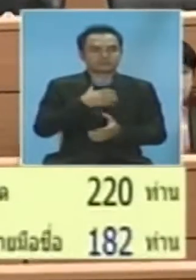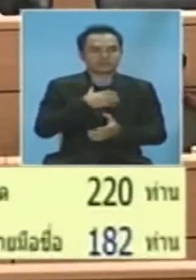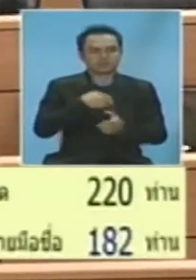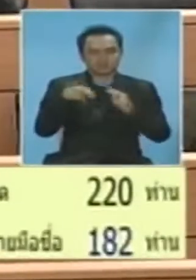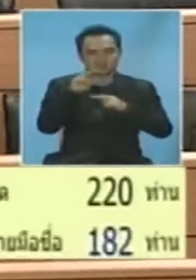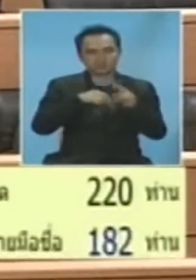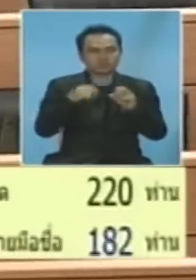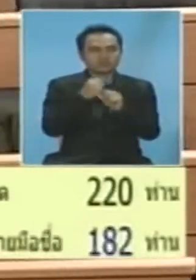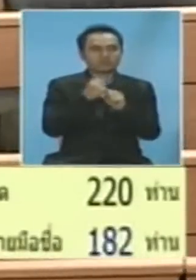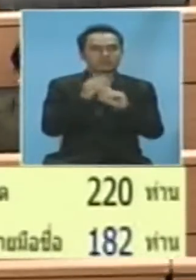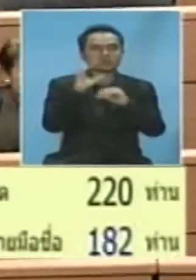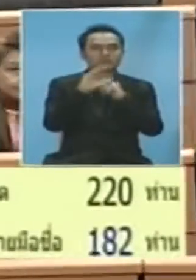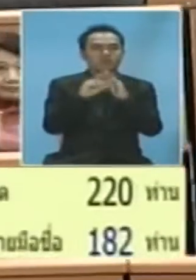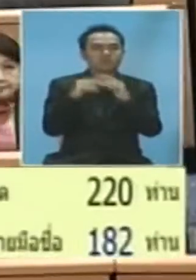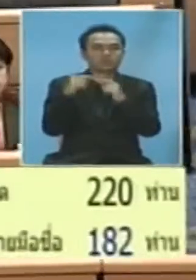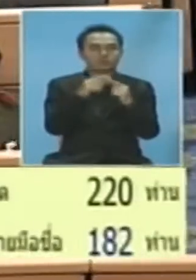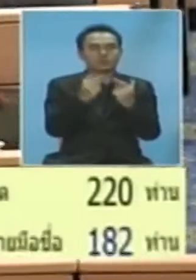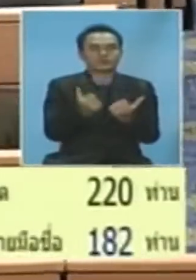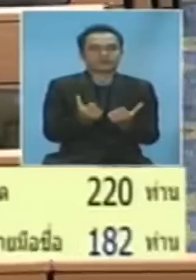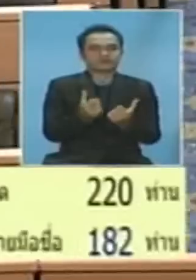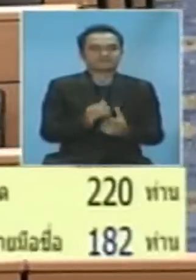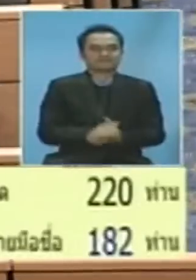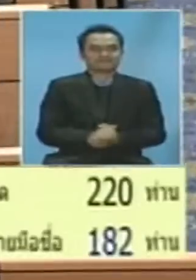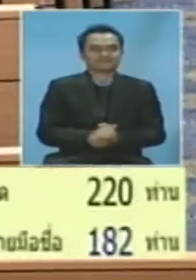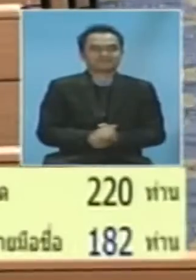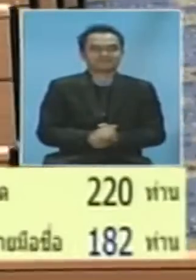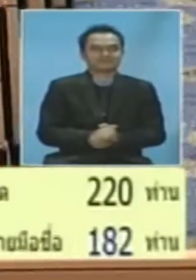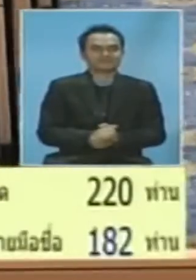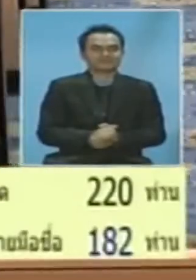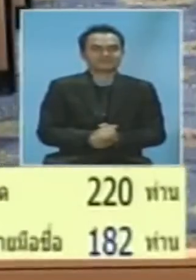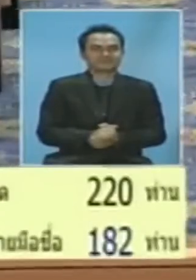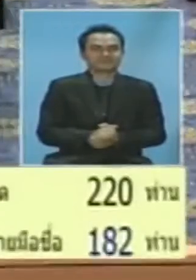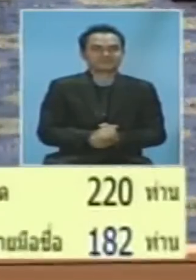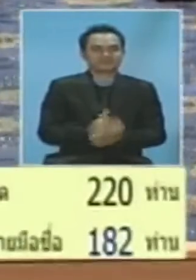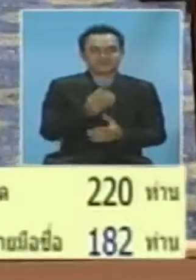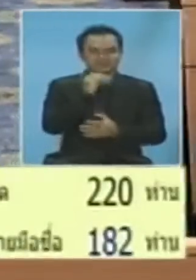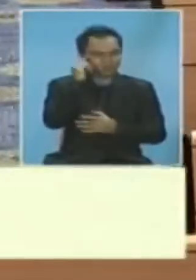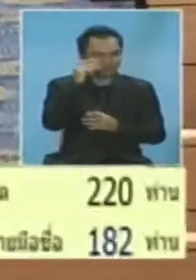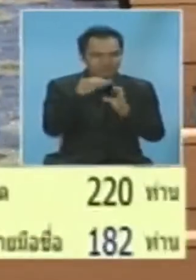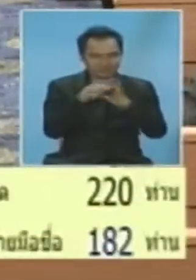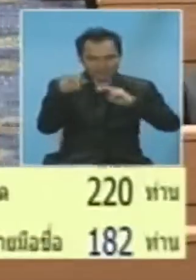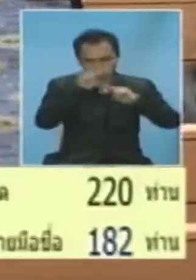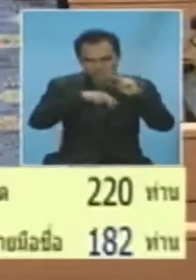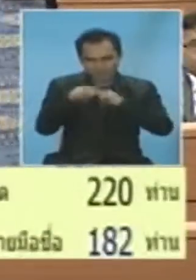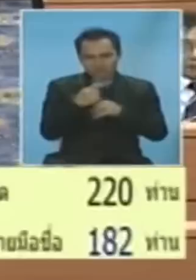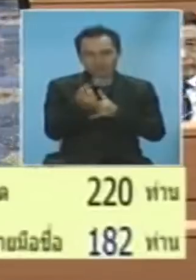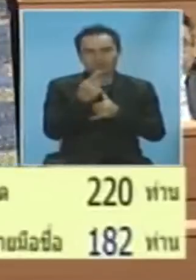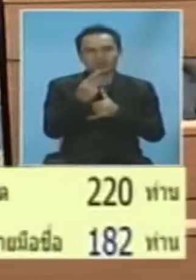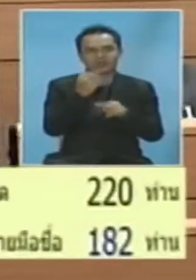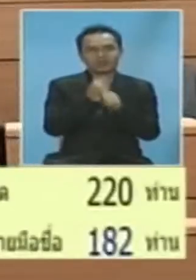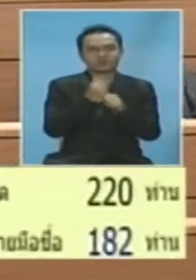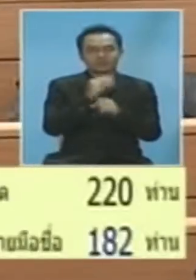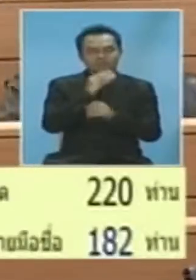ได้มีการดำเนินโครงการต่อไปและ เป็นกรณีของการกล่าวอ้างเพื่อให้